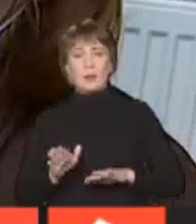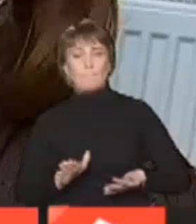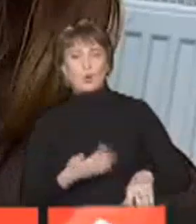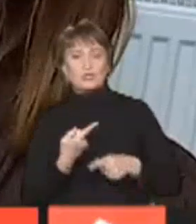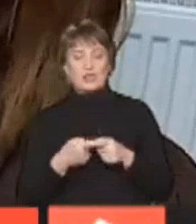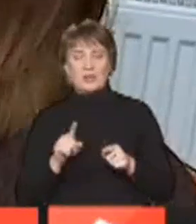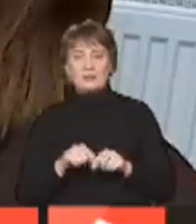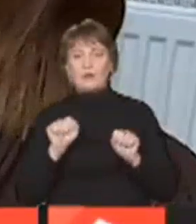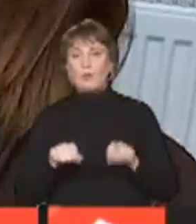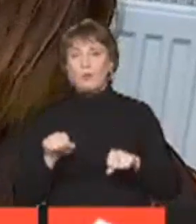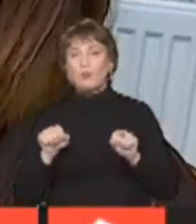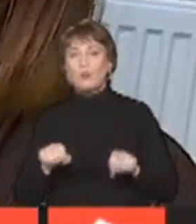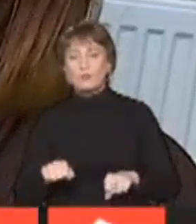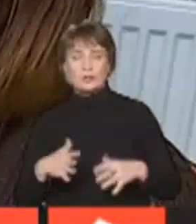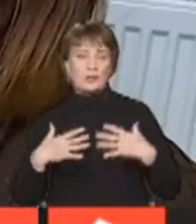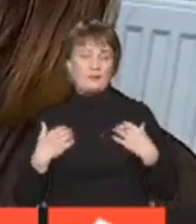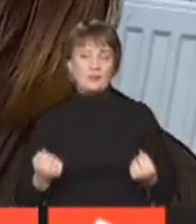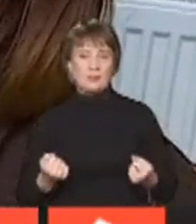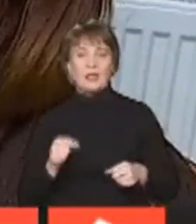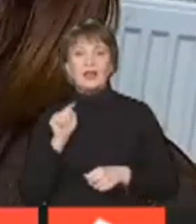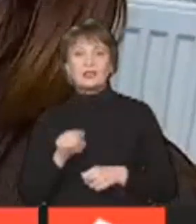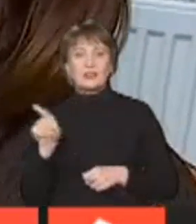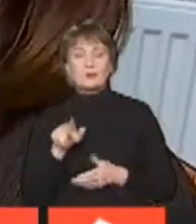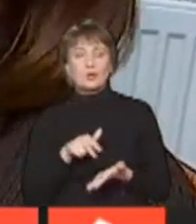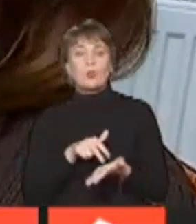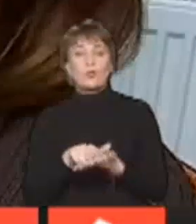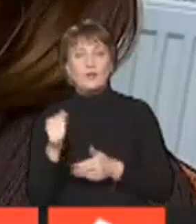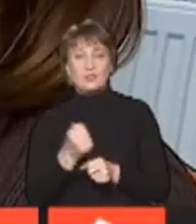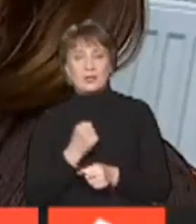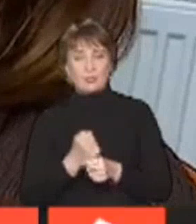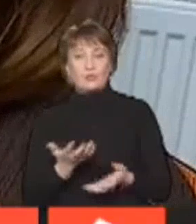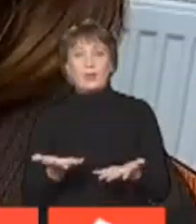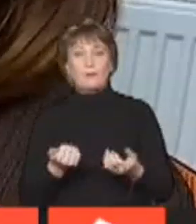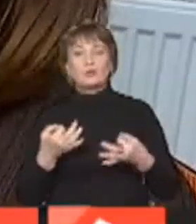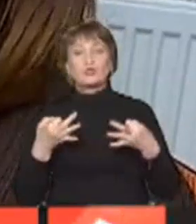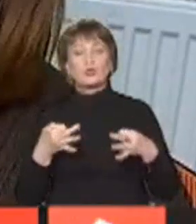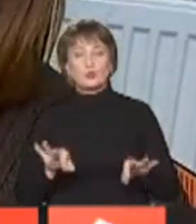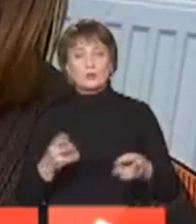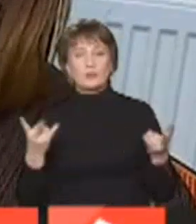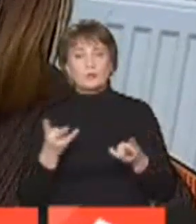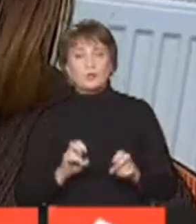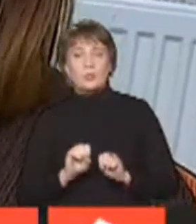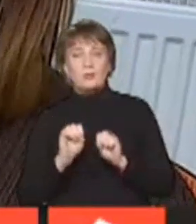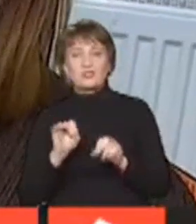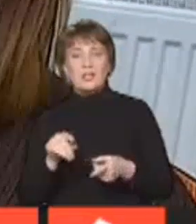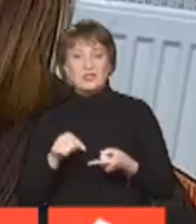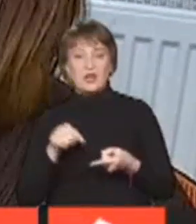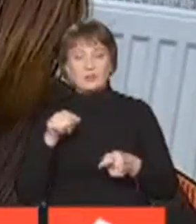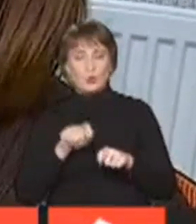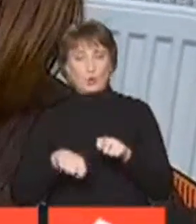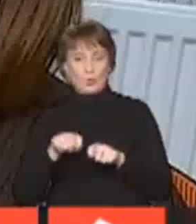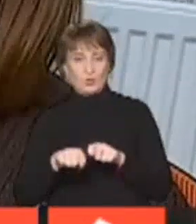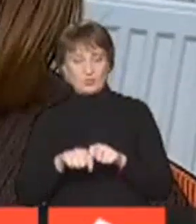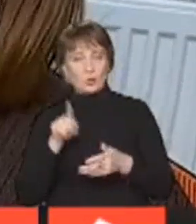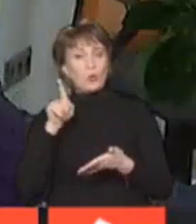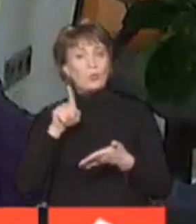То есть как бы можно уже как бы и выздороветь. Для того, чтобы выйти на работу и получить доступ к работе, нужно было сдать анализ, чтобы убедились,